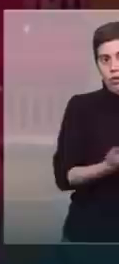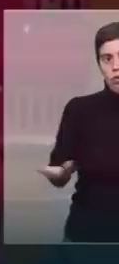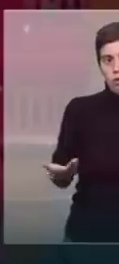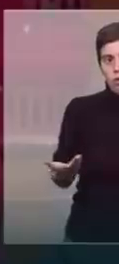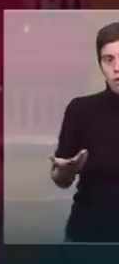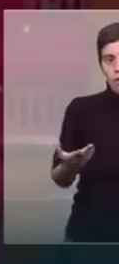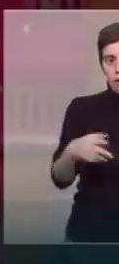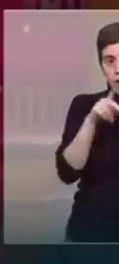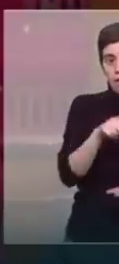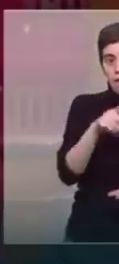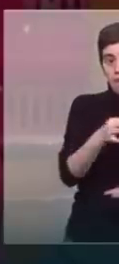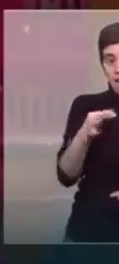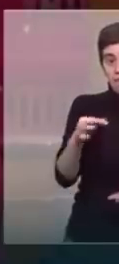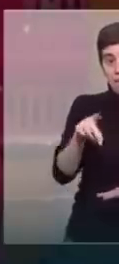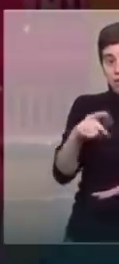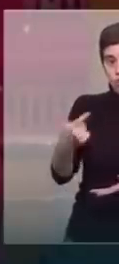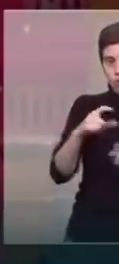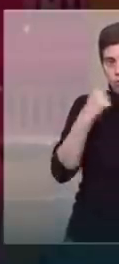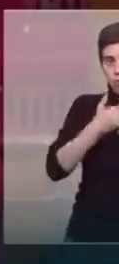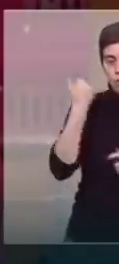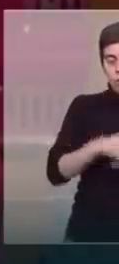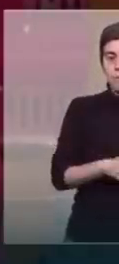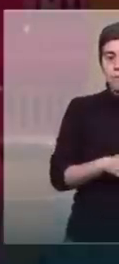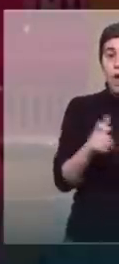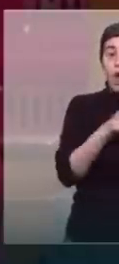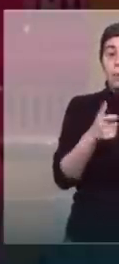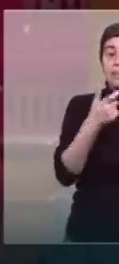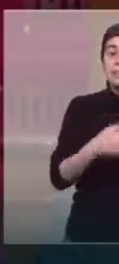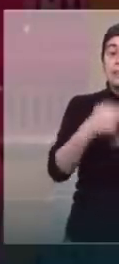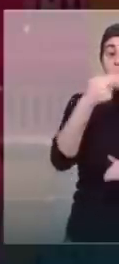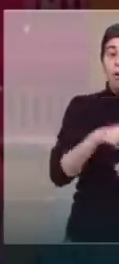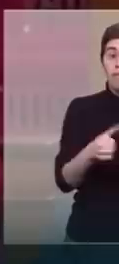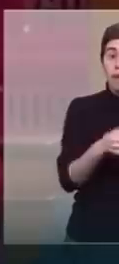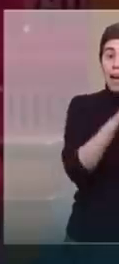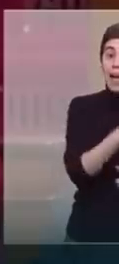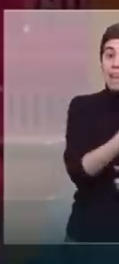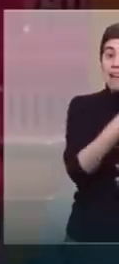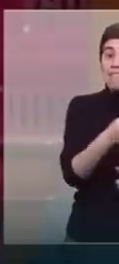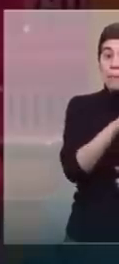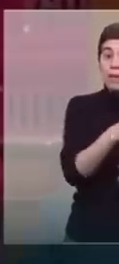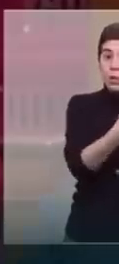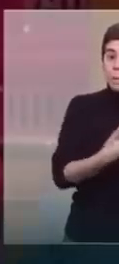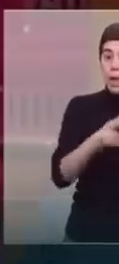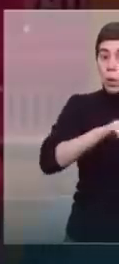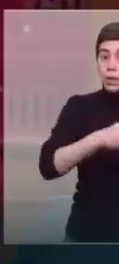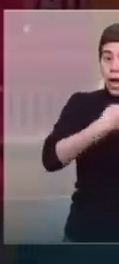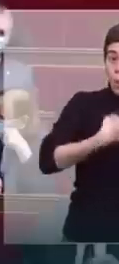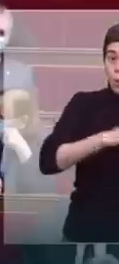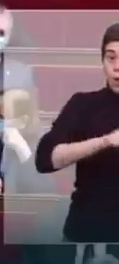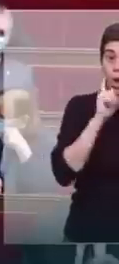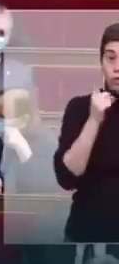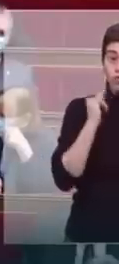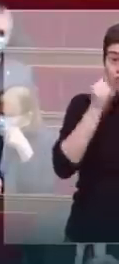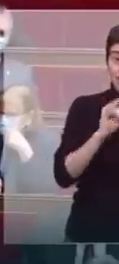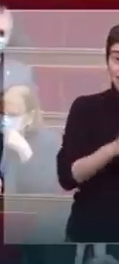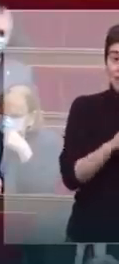protecteurs, les FFP2. Dans les Hauts-de-France, l'entreprise Maco Pharma produit des masques FFP2. Mais la France n'a pas renouvelé le contrat, expiré le 28